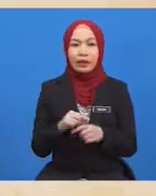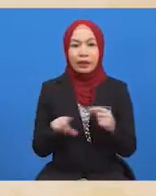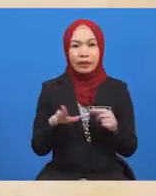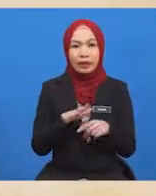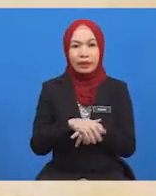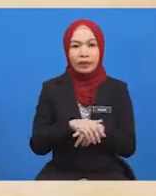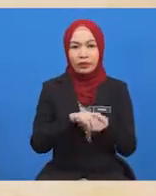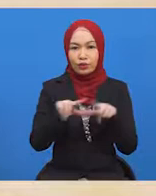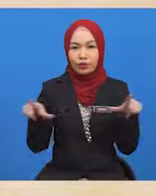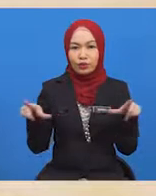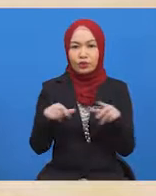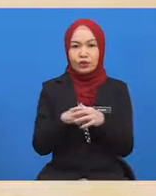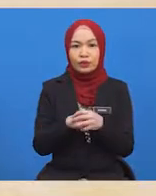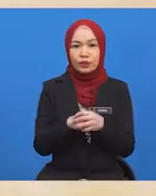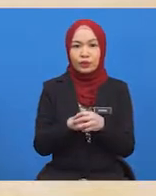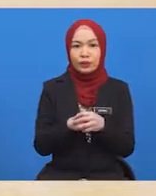satah tersebut.